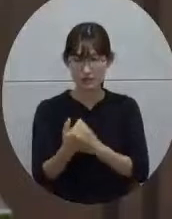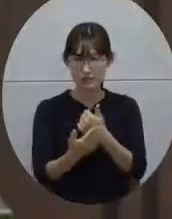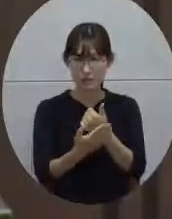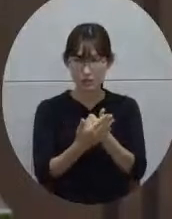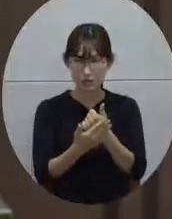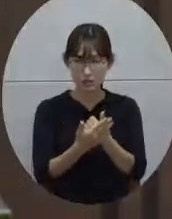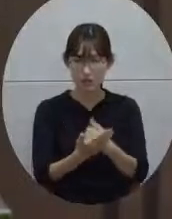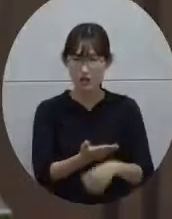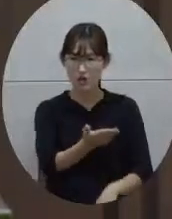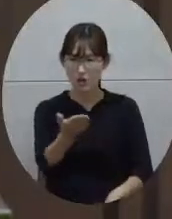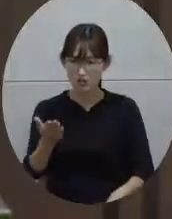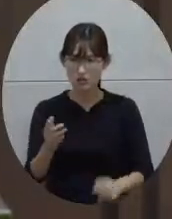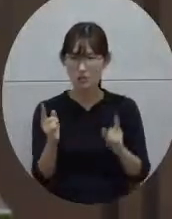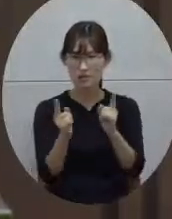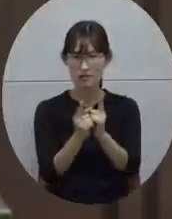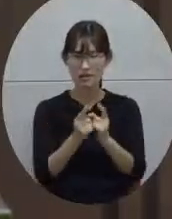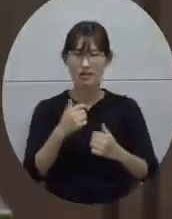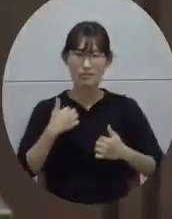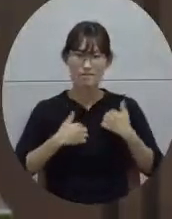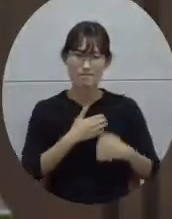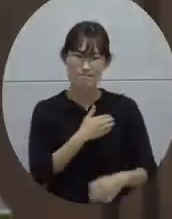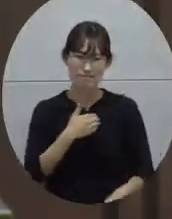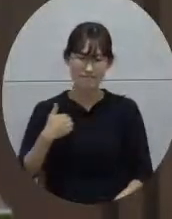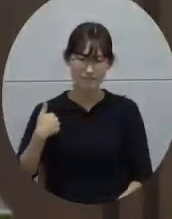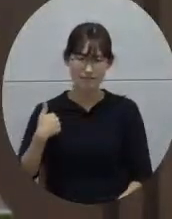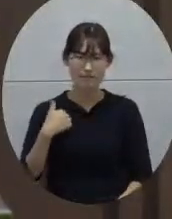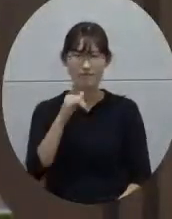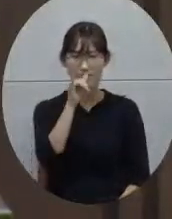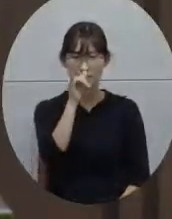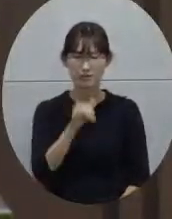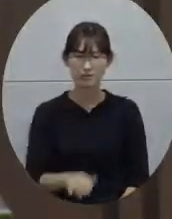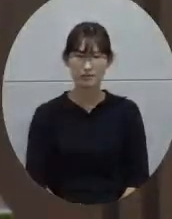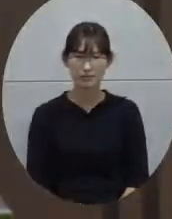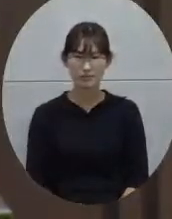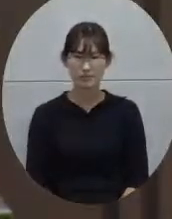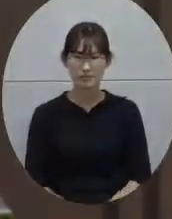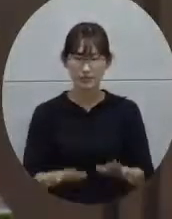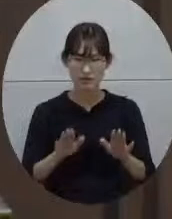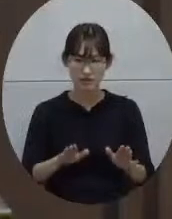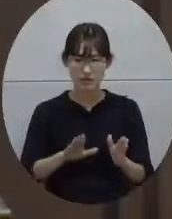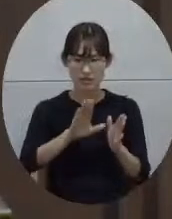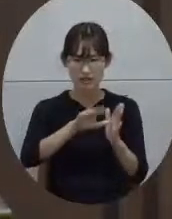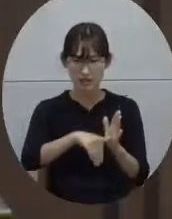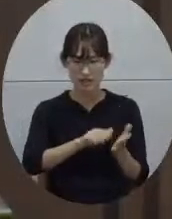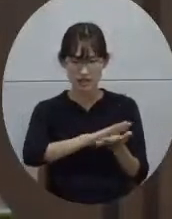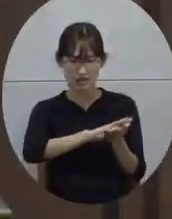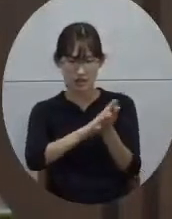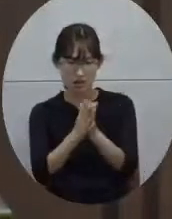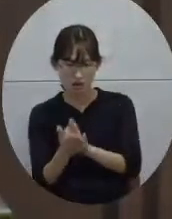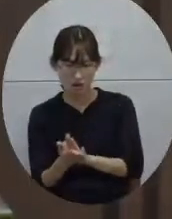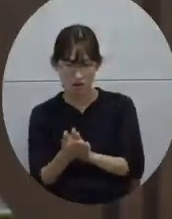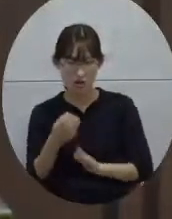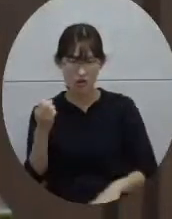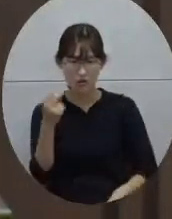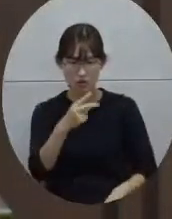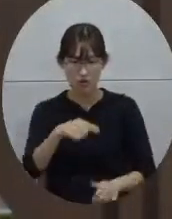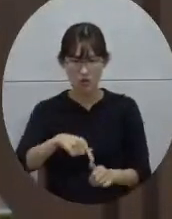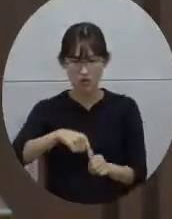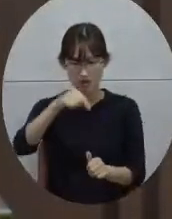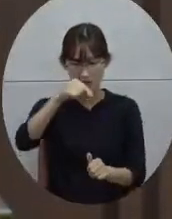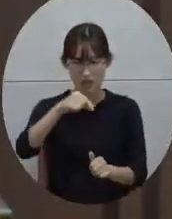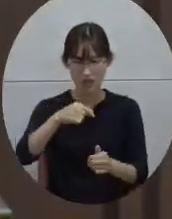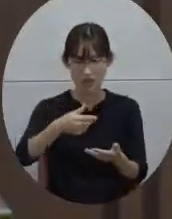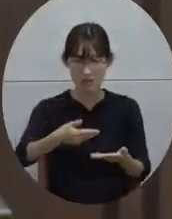마음이 함께 있습니다. 먼저 시대의 부름과 시민의 선택을 받아 오늘 이